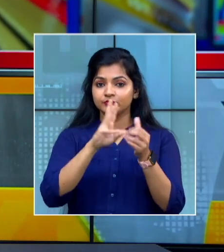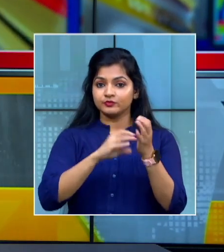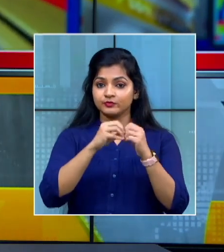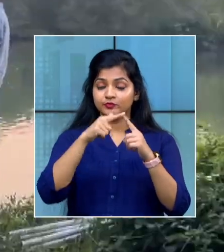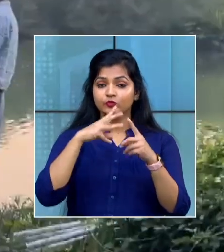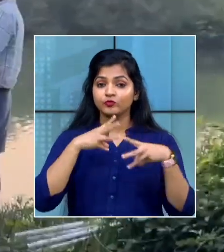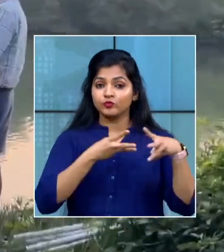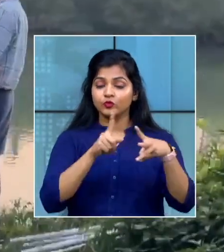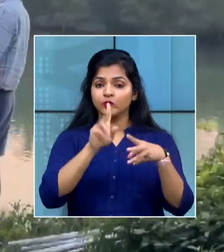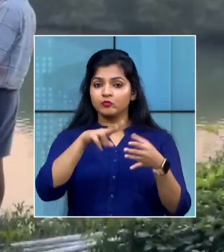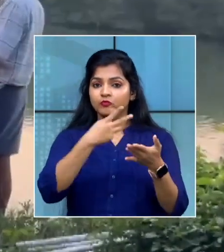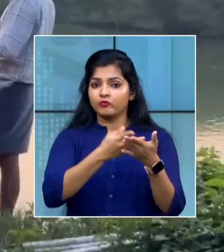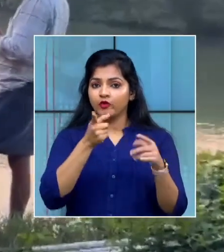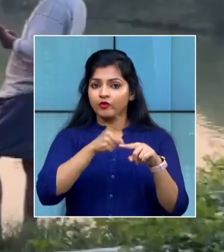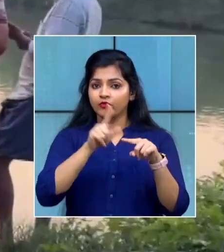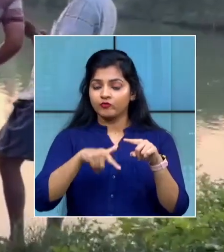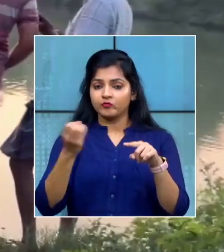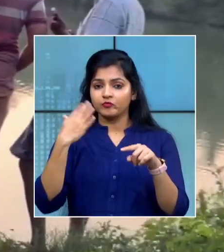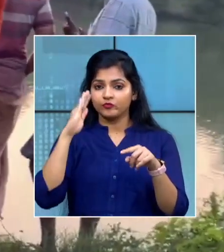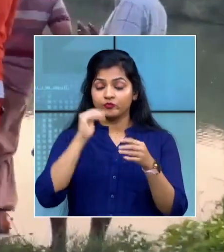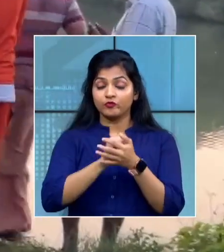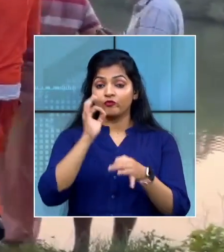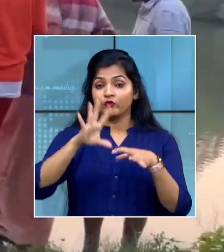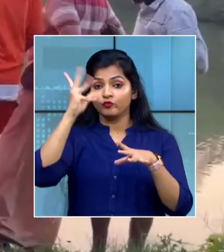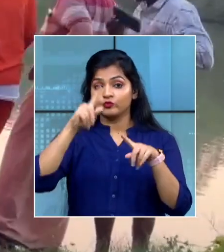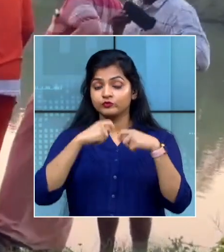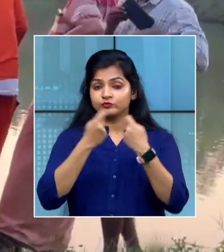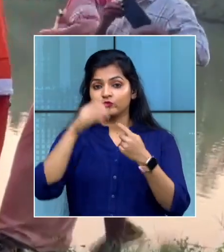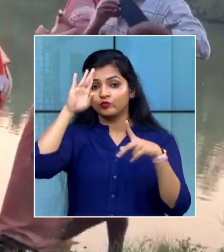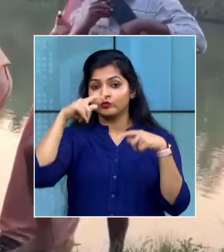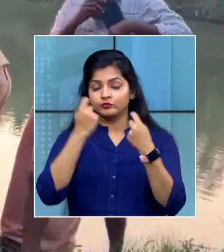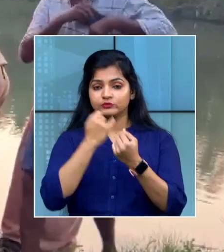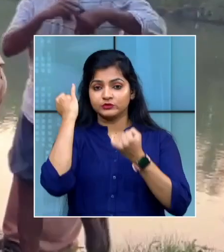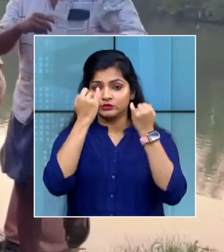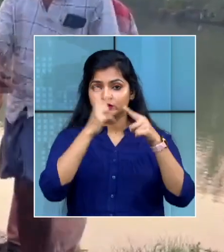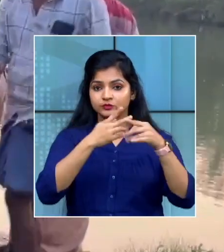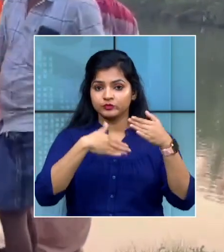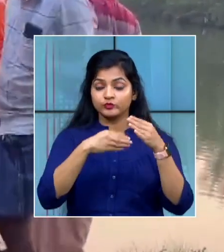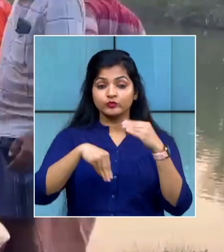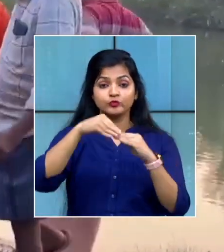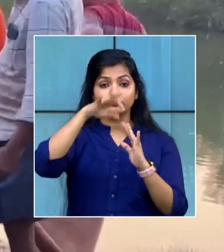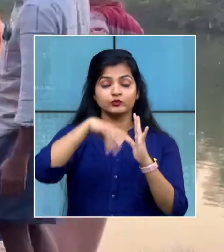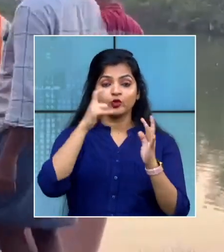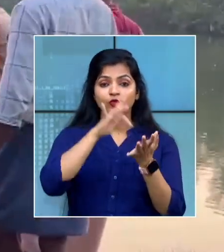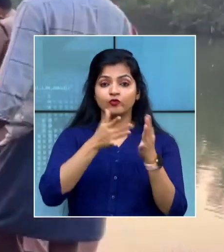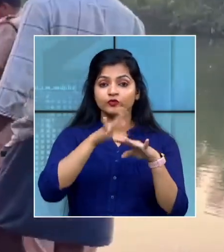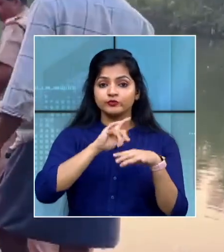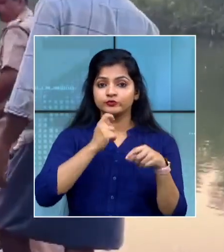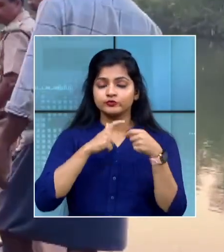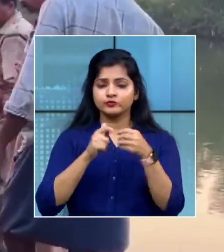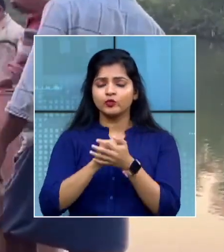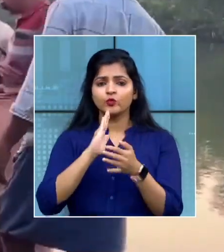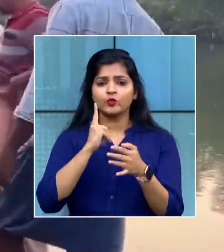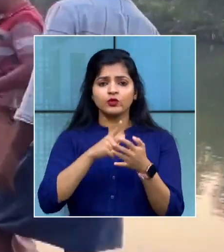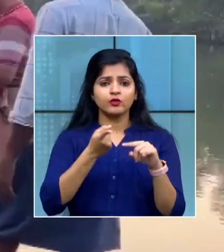ഒരാൾ ഒഴുക്കിൽപ്പെട്ടതായി സംശയം. കൊയിലാണ്ടി പോലീസും ഫയർഫോഴ്സും തെരച്ചിൽ നടത്തുകയാണ്. രാഹുൽ സുരേഷ് വിവരങ്ങളുമായി ചേരുന്നുണ്ട് കോഴിക്കോട്ട്. രാഹുൽ, എന്താണ് സംഭവിച്ചത്?